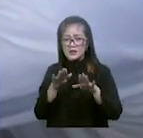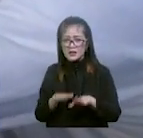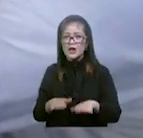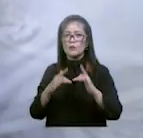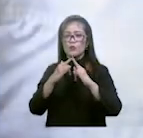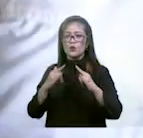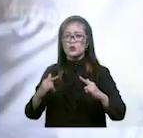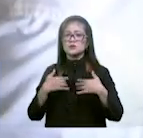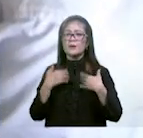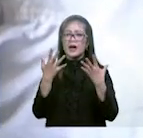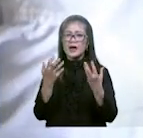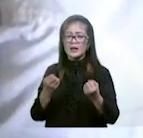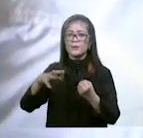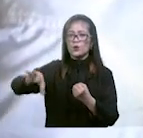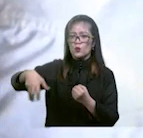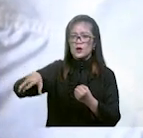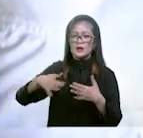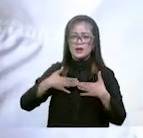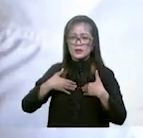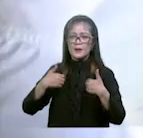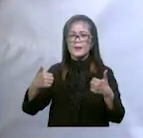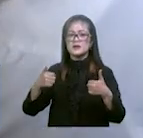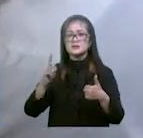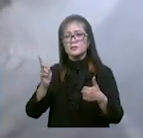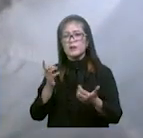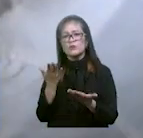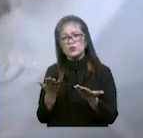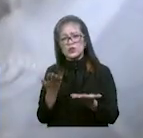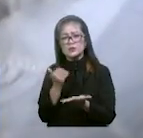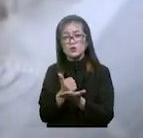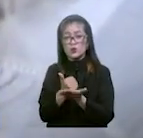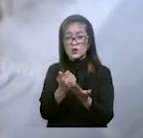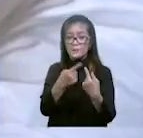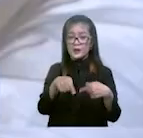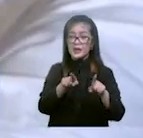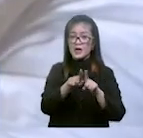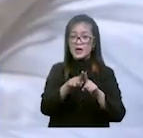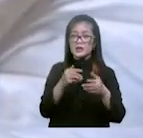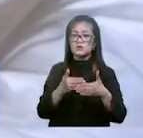ini berharap menjadi keluarga sakinah meski menikah dalam segala keterbatasan pasca gempa.